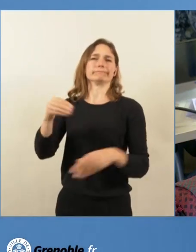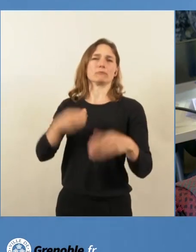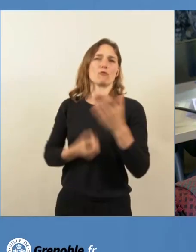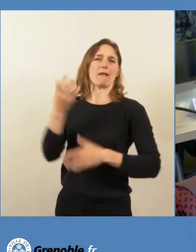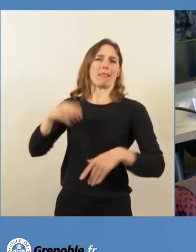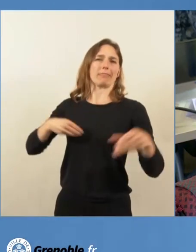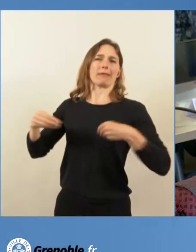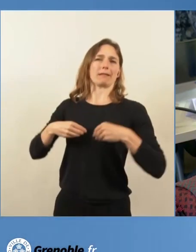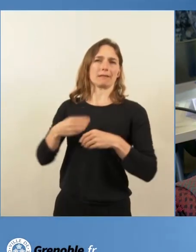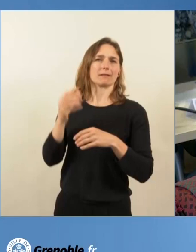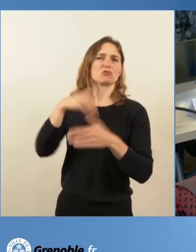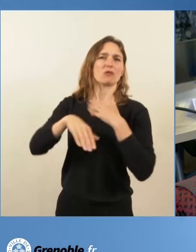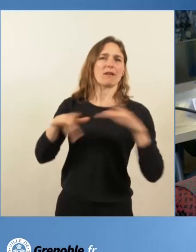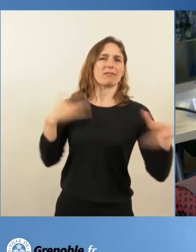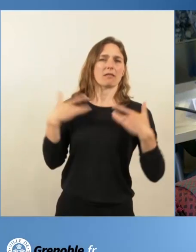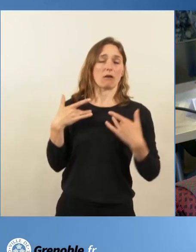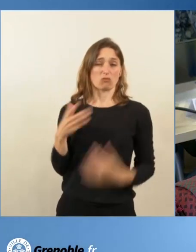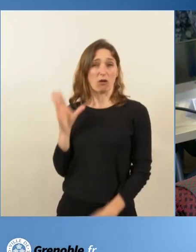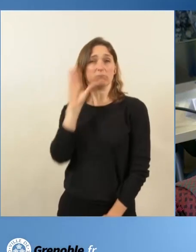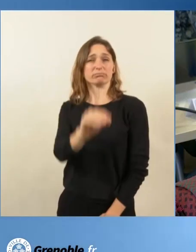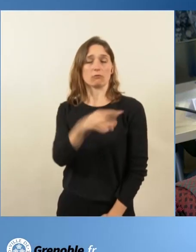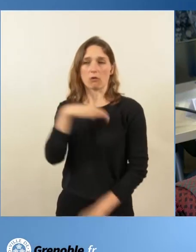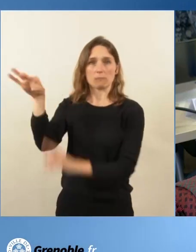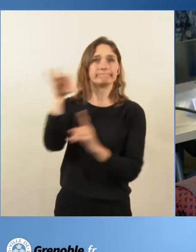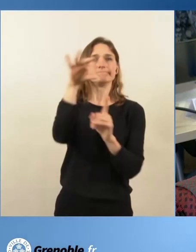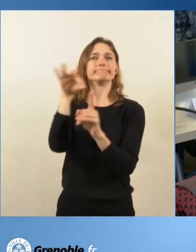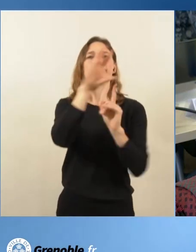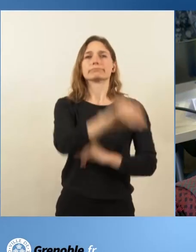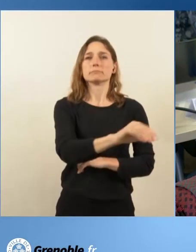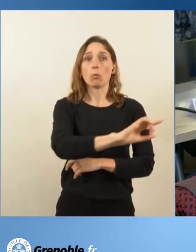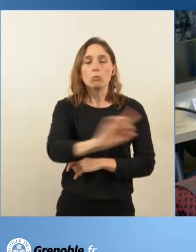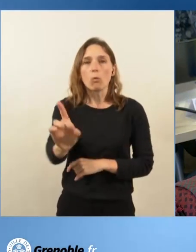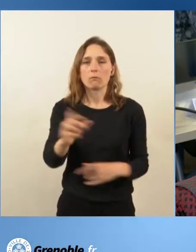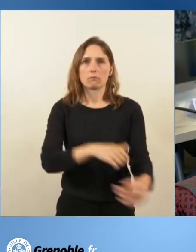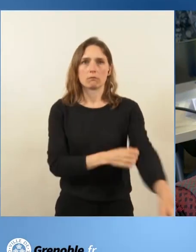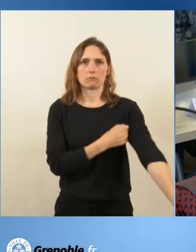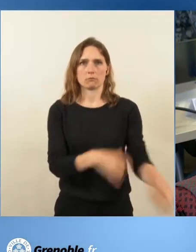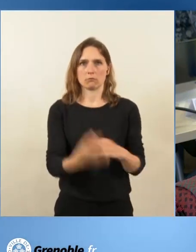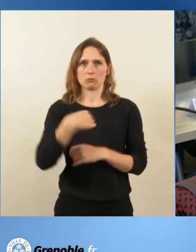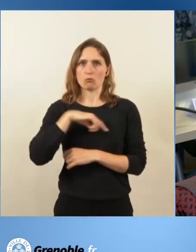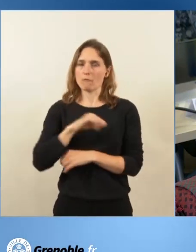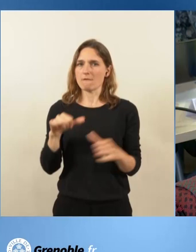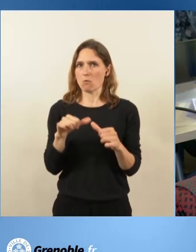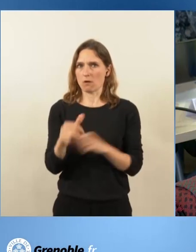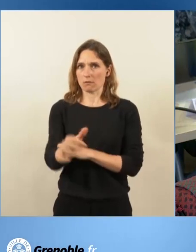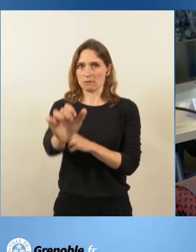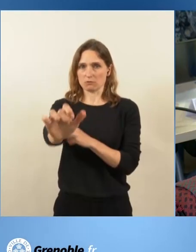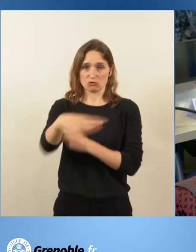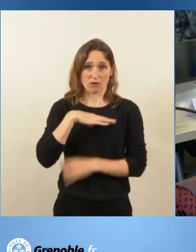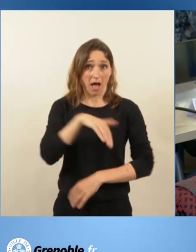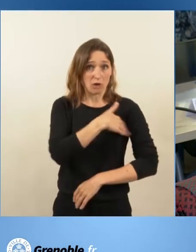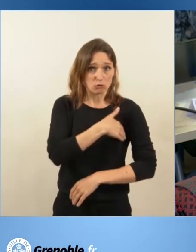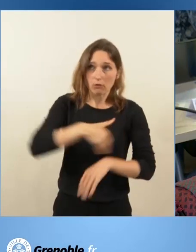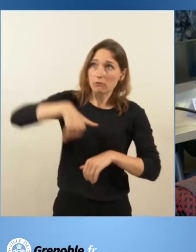un fonctionnaire quelque part comme ça là ça n'existe pas ce ne sont pas des pions ce ne sont pas voilà en fait on ne met pas les gens en fait il y a des agents qui